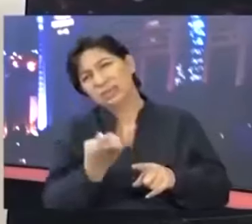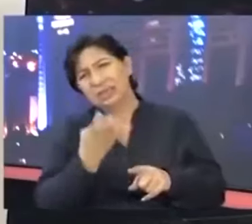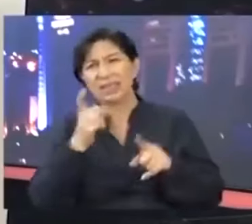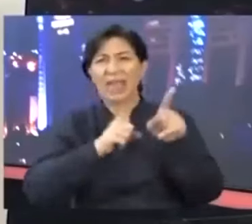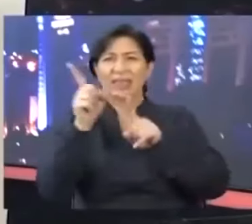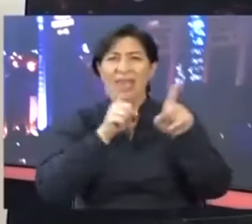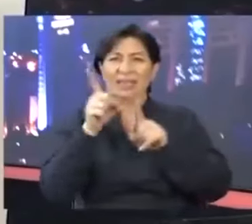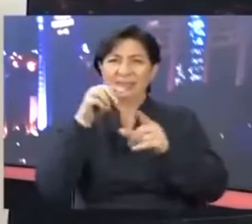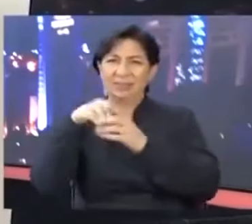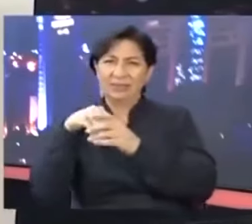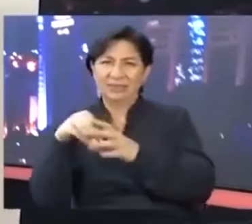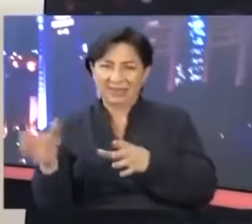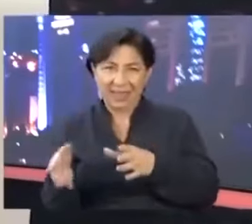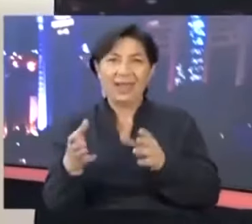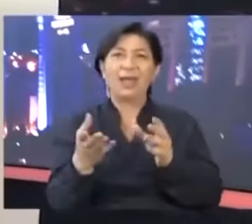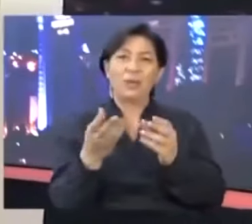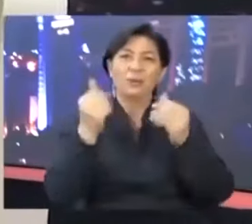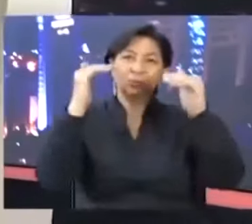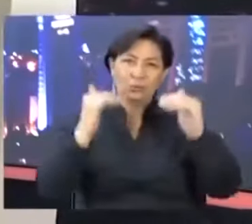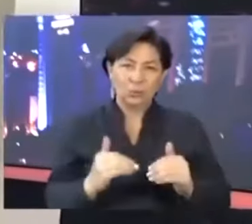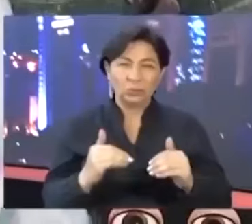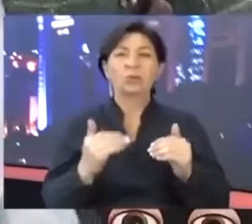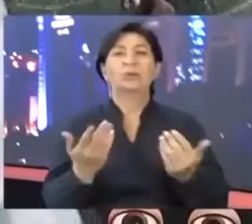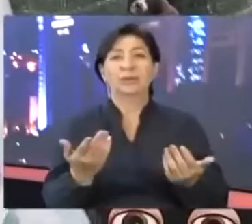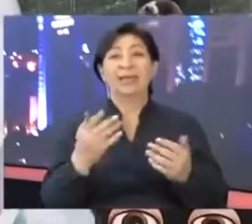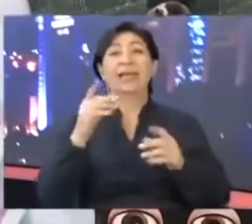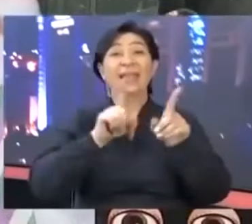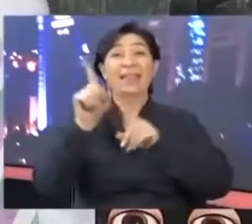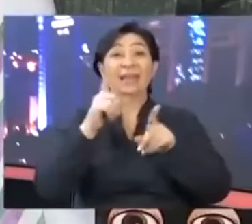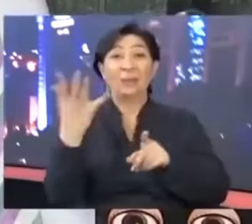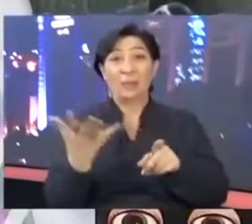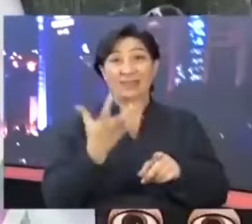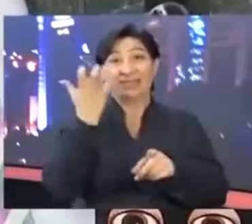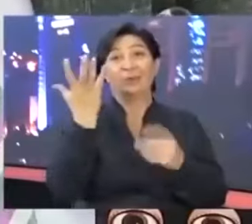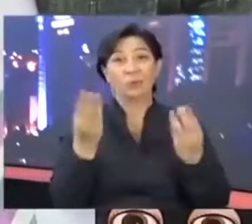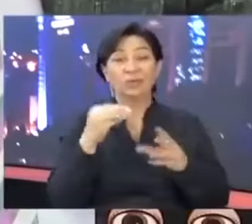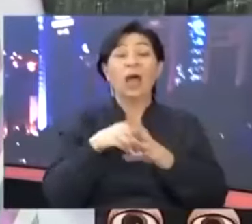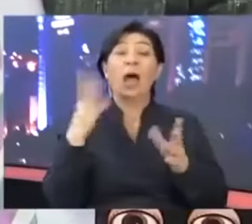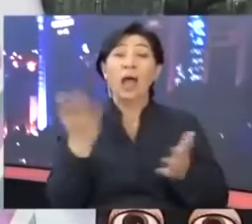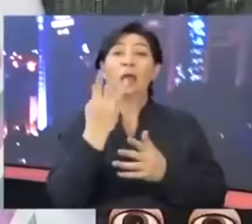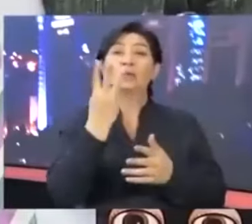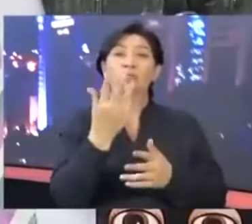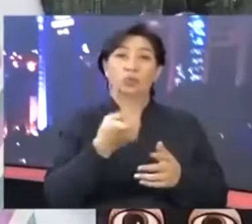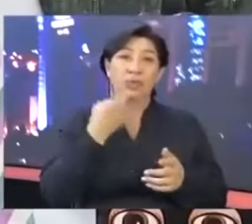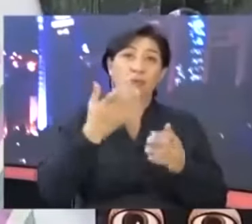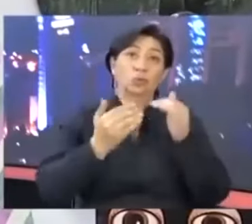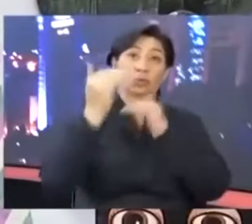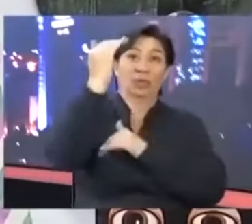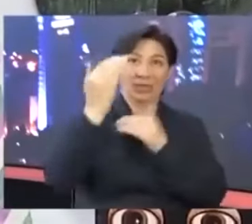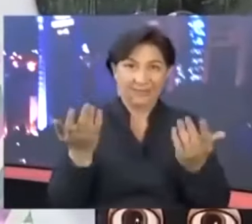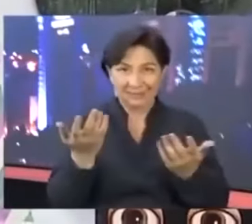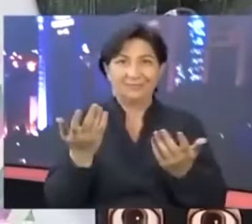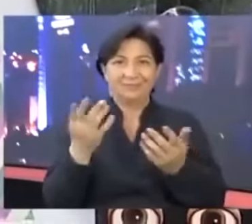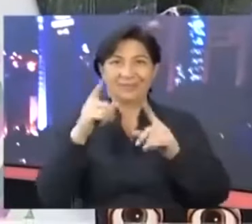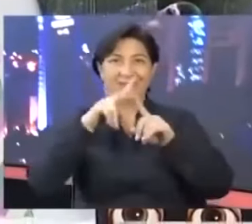internetin Evet pay almasıyla düştü ama internet 5 saat aldığı için artık hiç kal ama hala 3,5 saat çok yüksek Yani hala internette